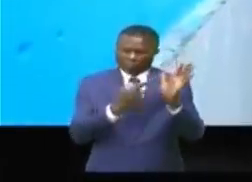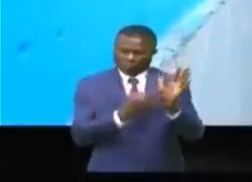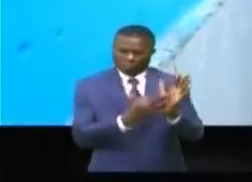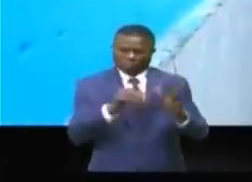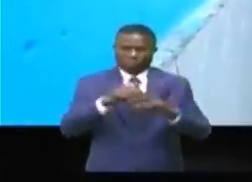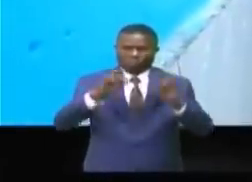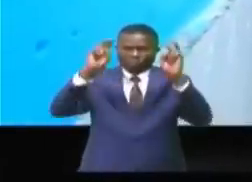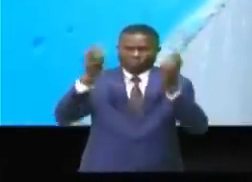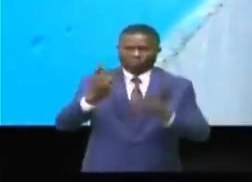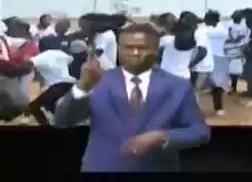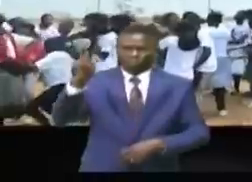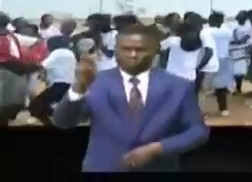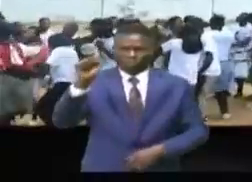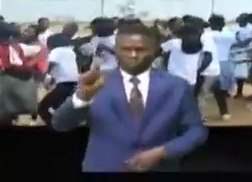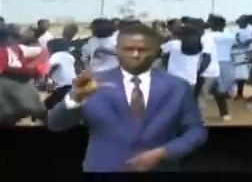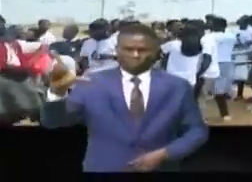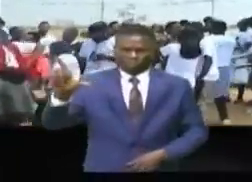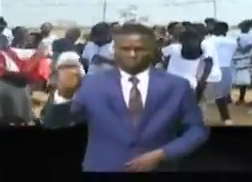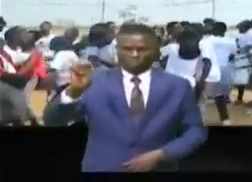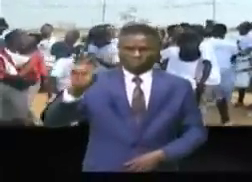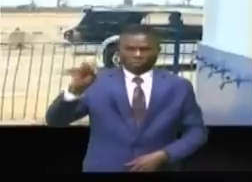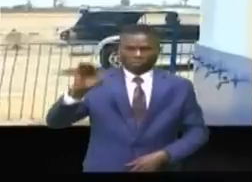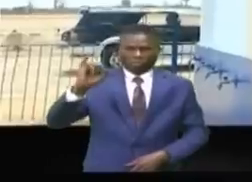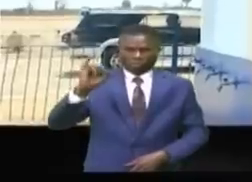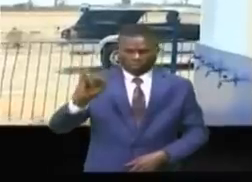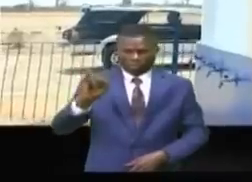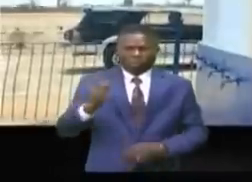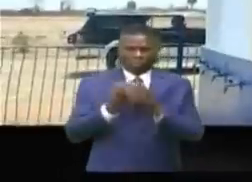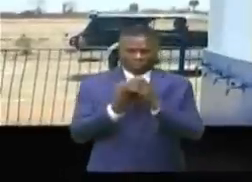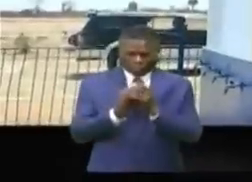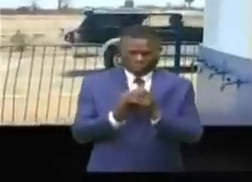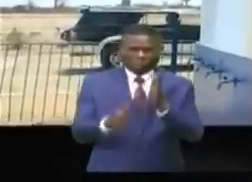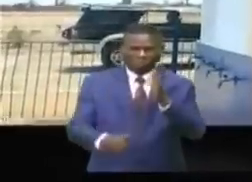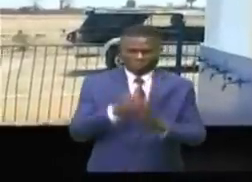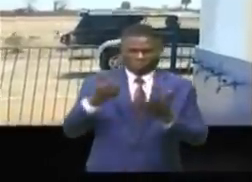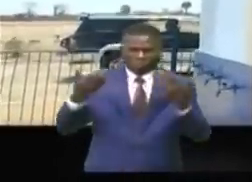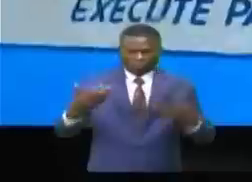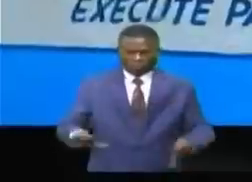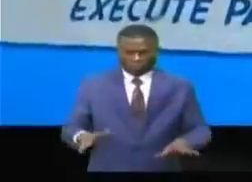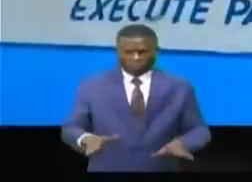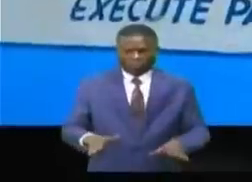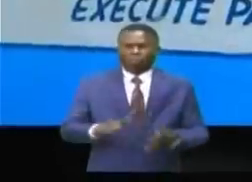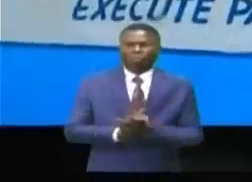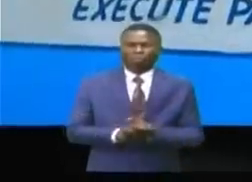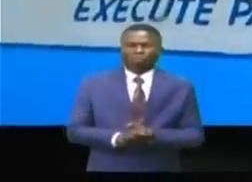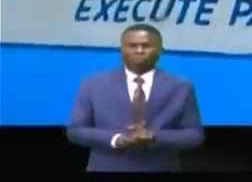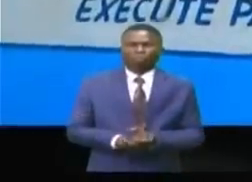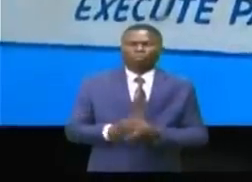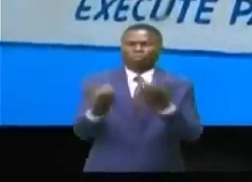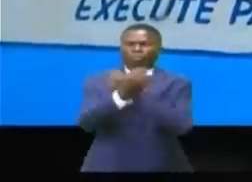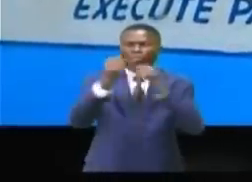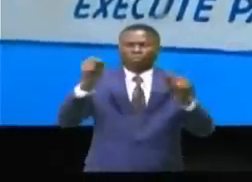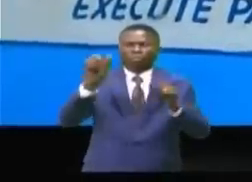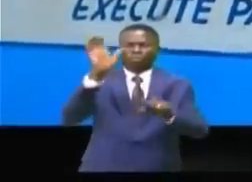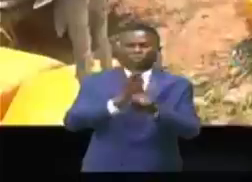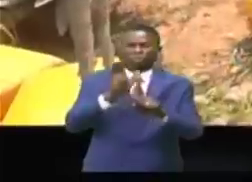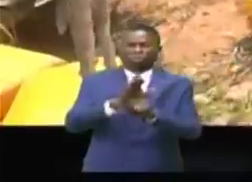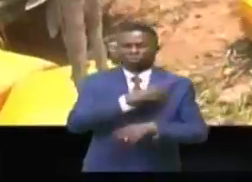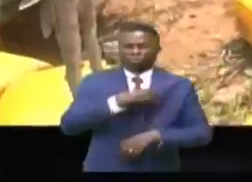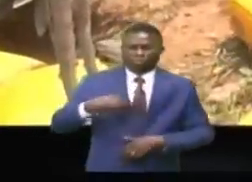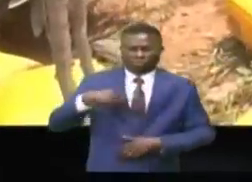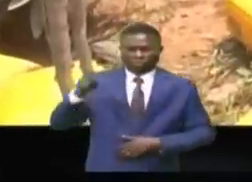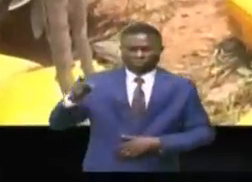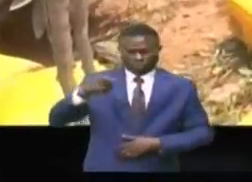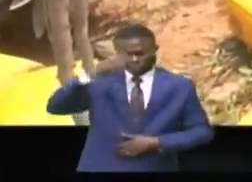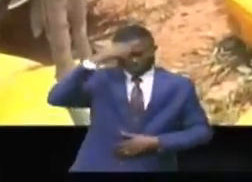ce jour, et 11 en pleine finition. Cette réalisation est une véritable clé de voûte qui sort les milliers de mamans de Kalemi dans